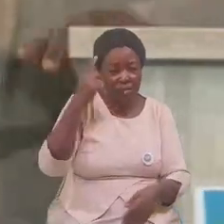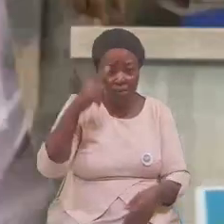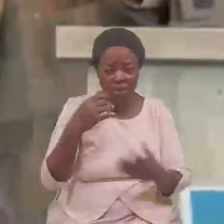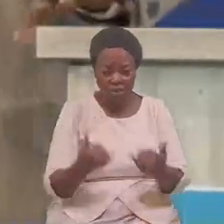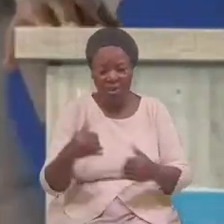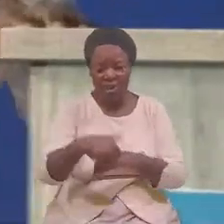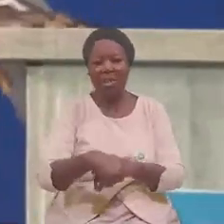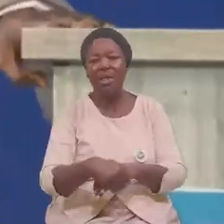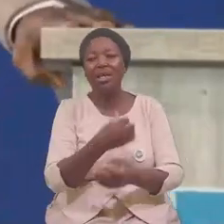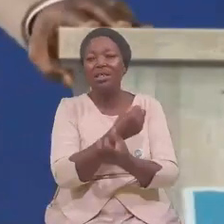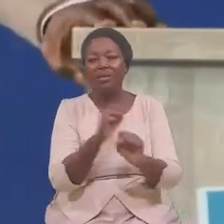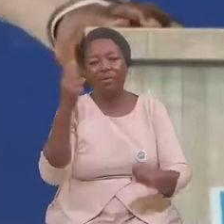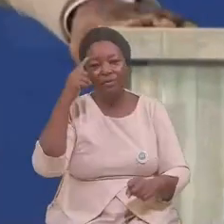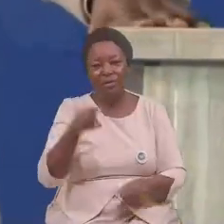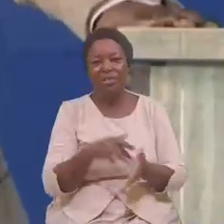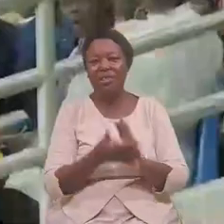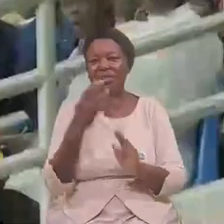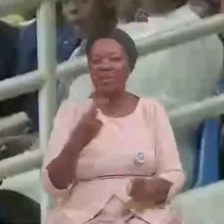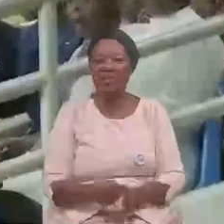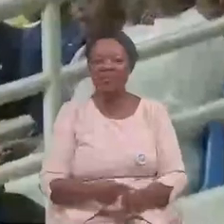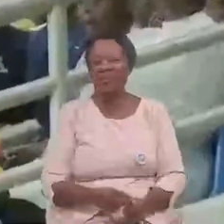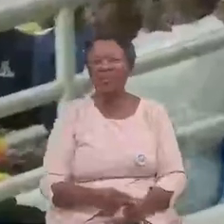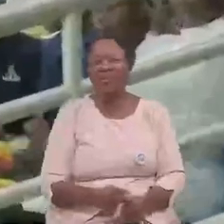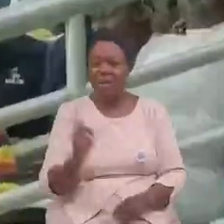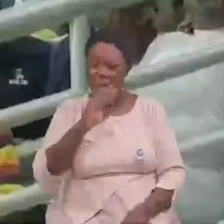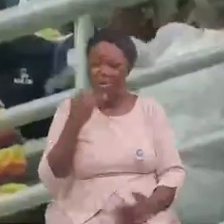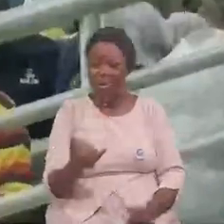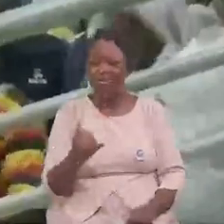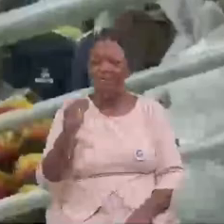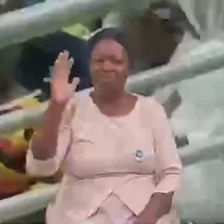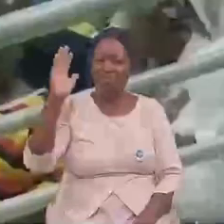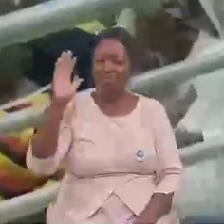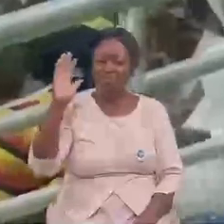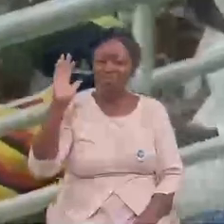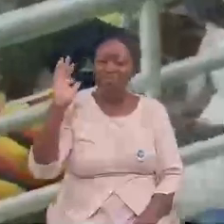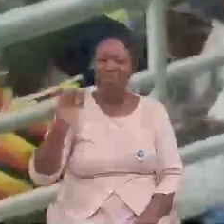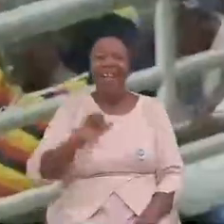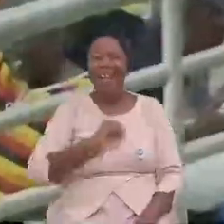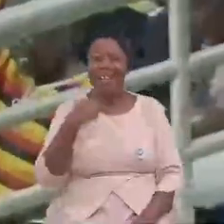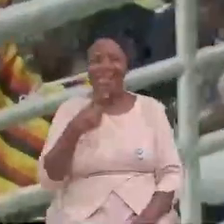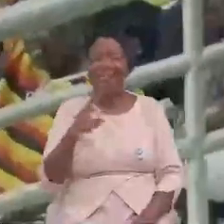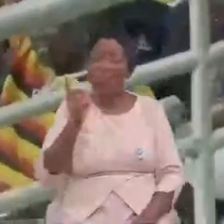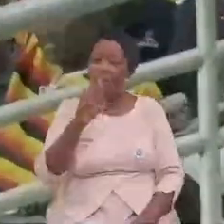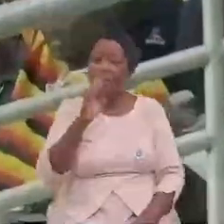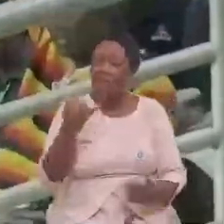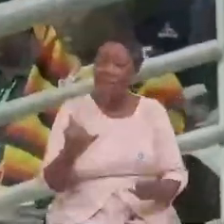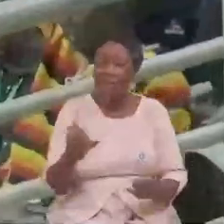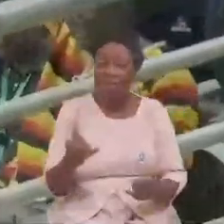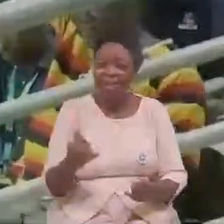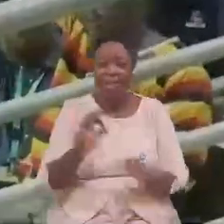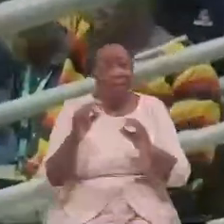le salut pour toi. Où es-tu? Il dit, où es-tu? Si tu l'as eu,